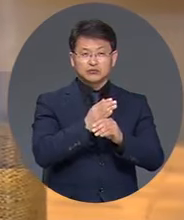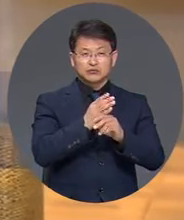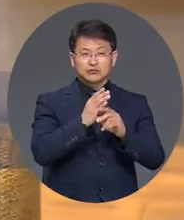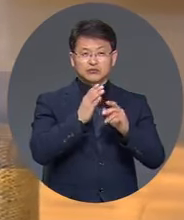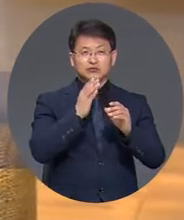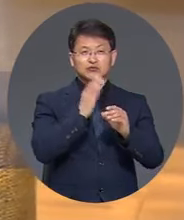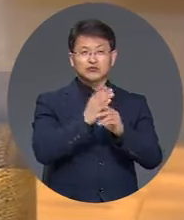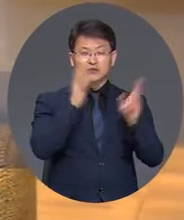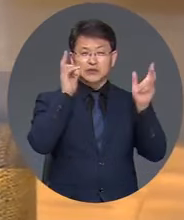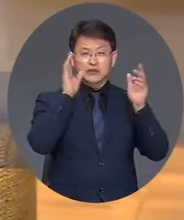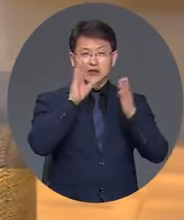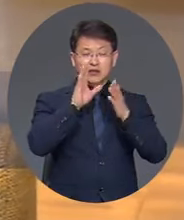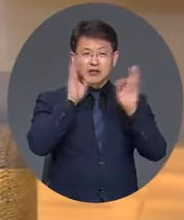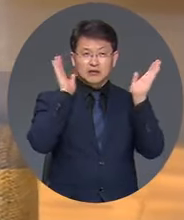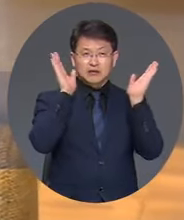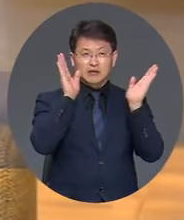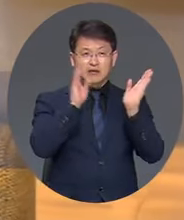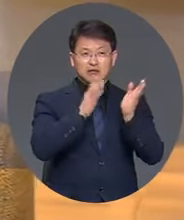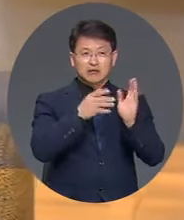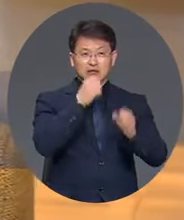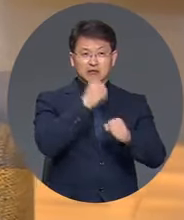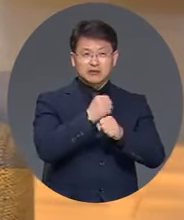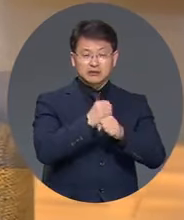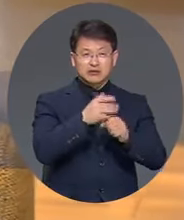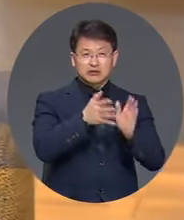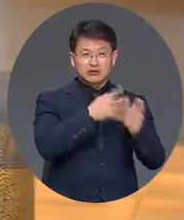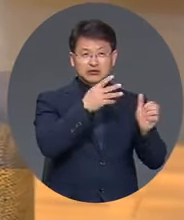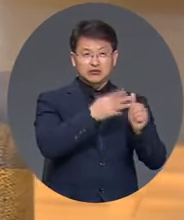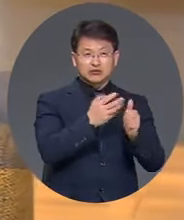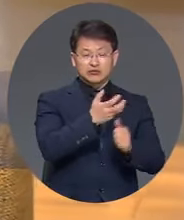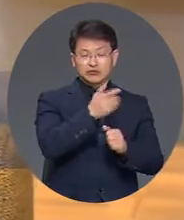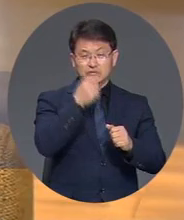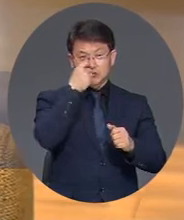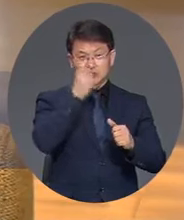제작하여 시군 소외 계층에 대한